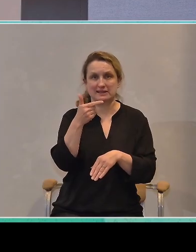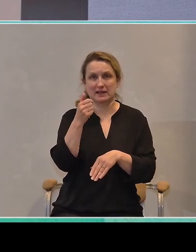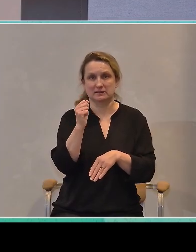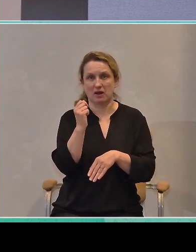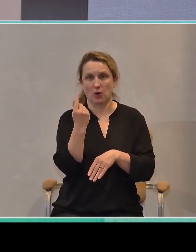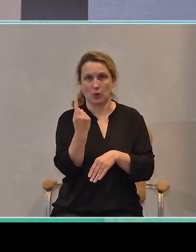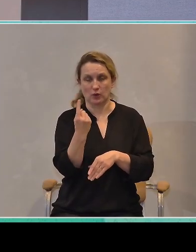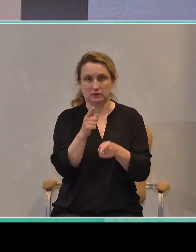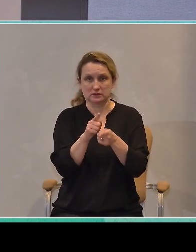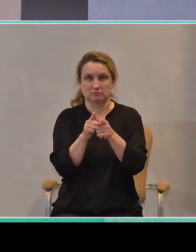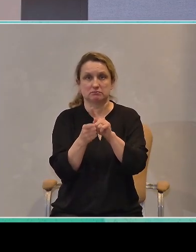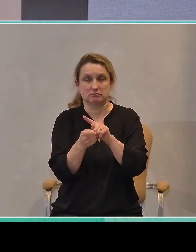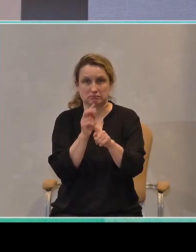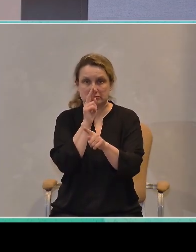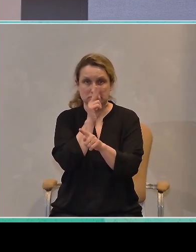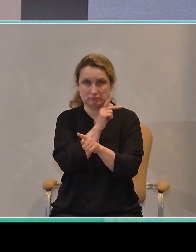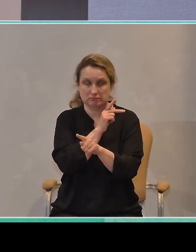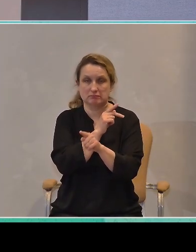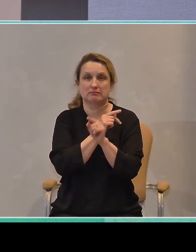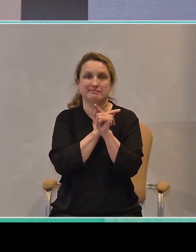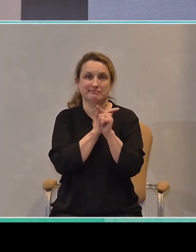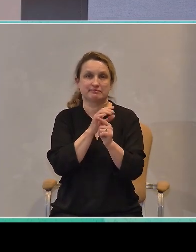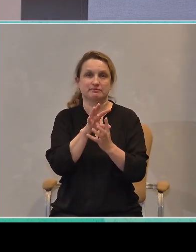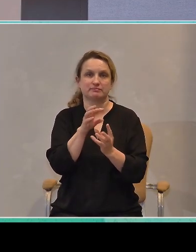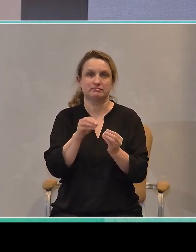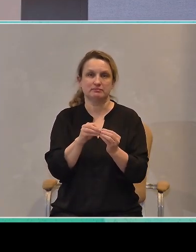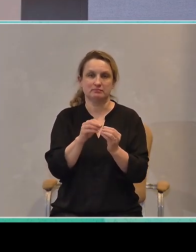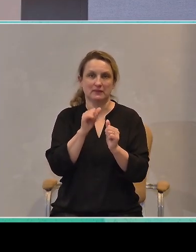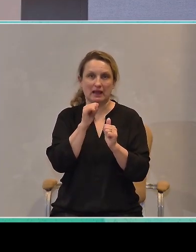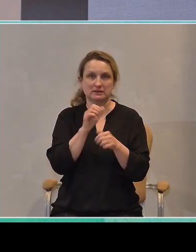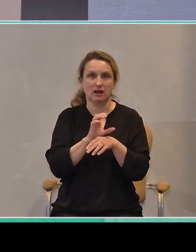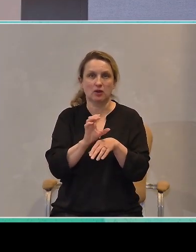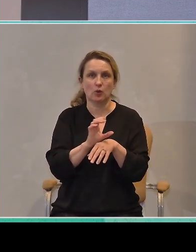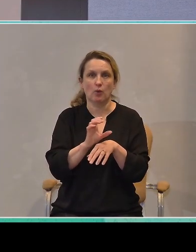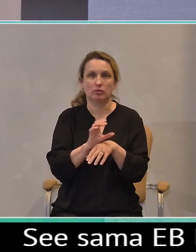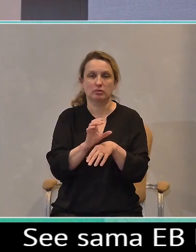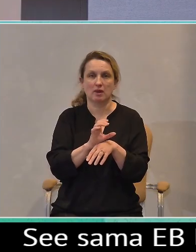patogeensed muutused viivad selleni, et ei saa toota